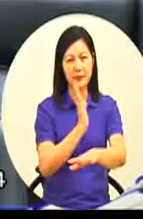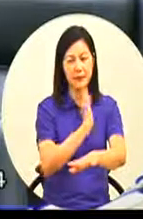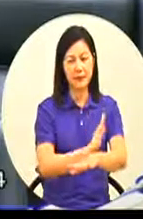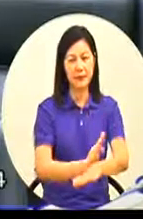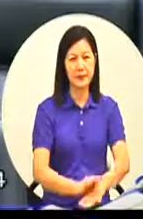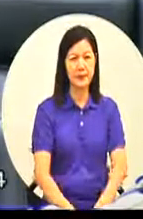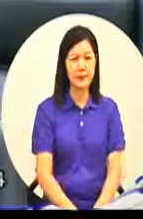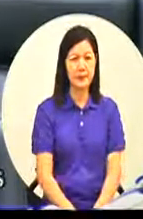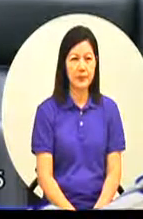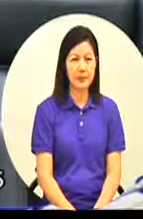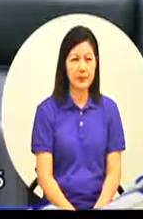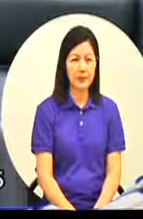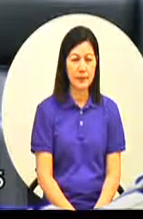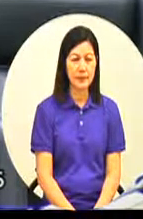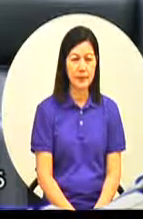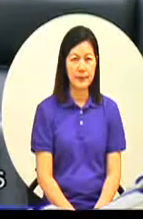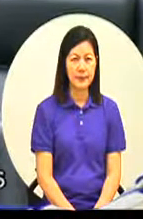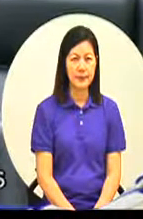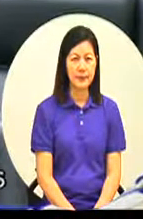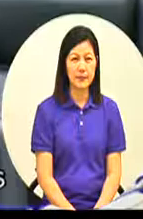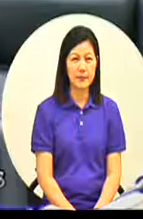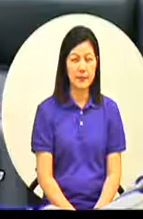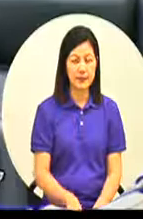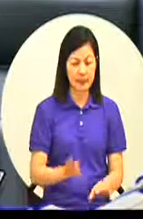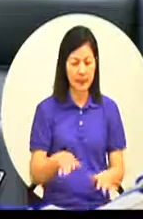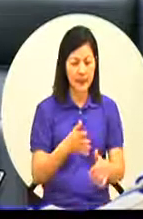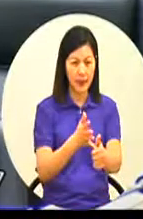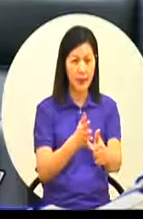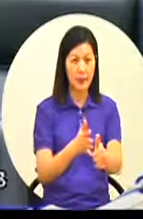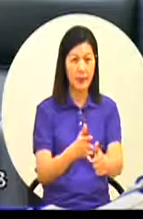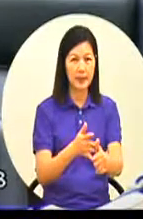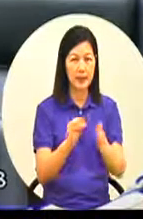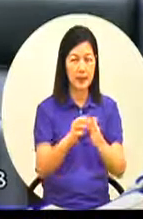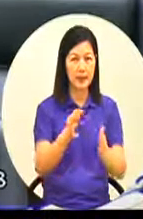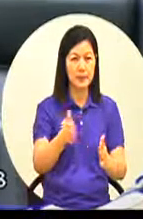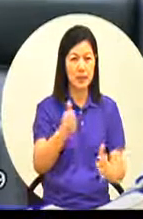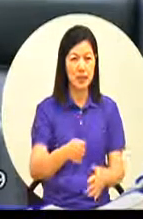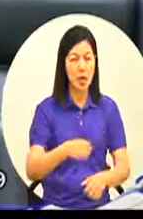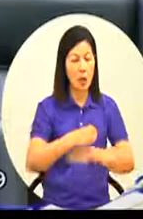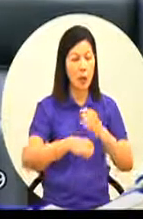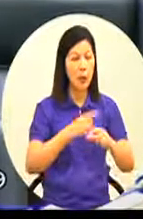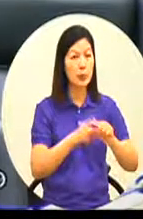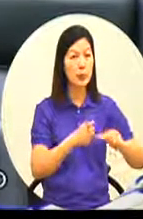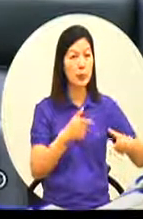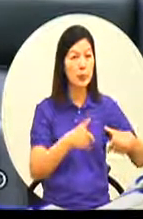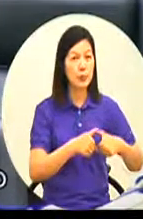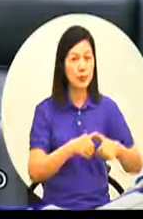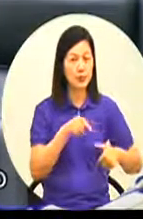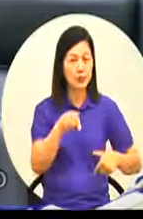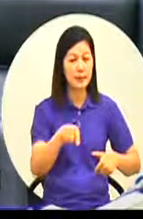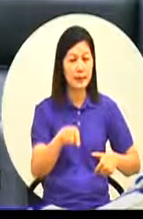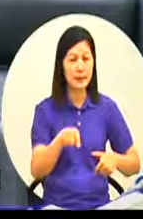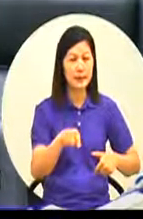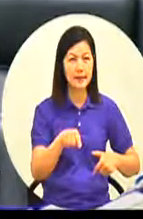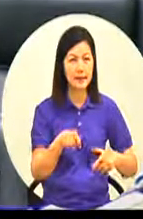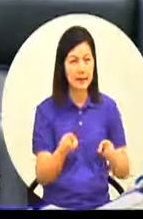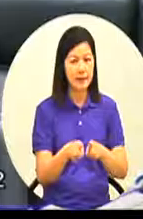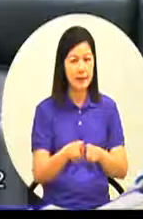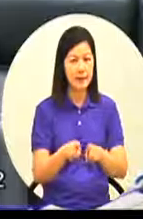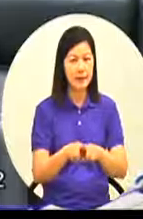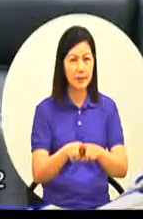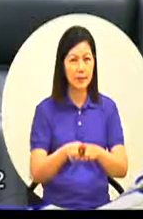个部分呢，哈，我请问局长啊，哈，哎，这个活动中心可以说是，澎湖市里面